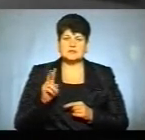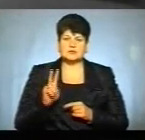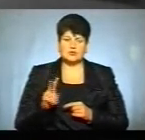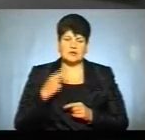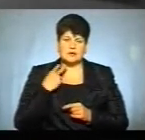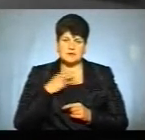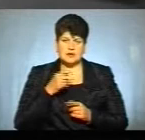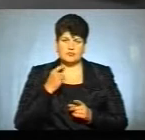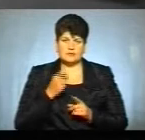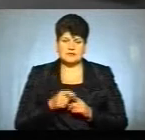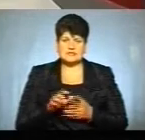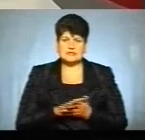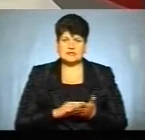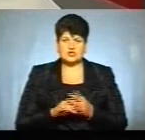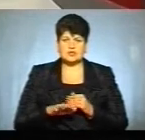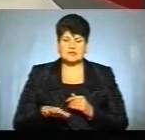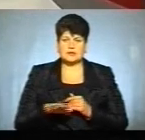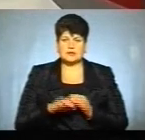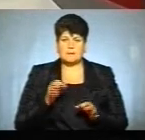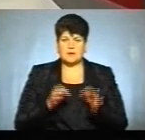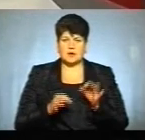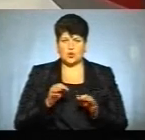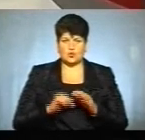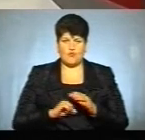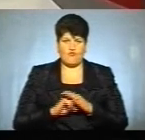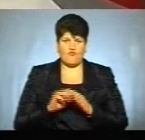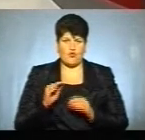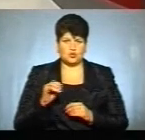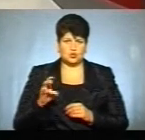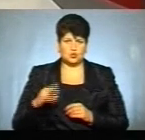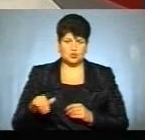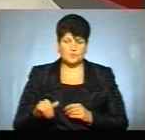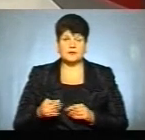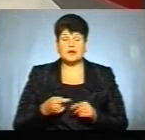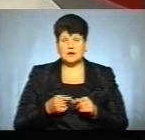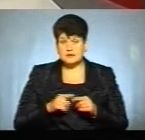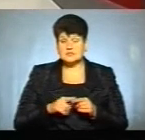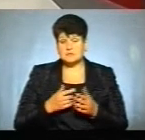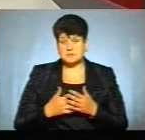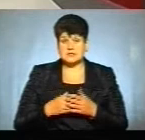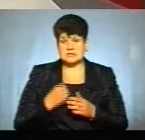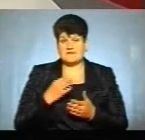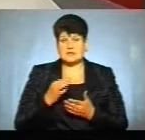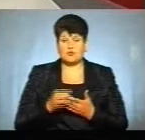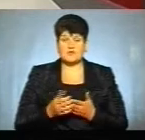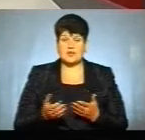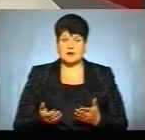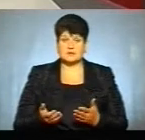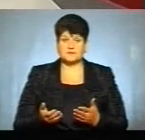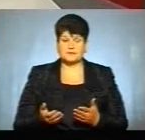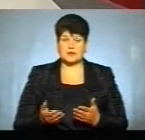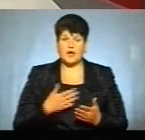кримінальна відповідальність за знищення території природозаповідного фонду. От така десь приблизно відповідальність. Тобто,